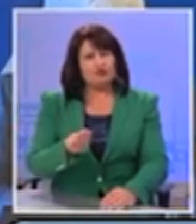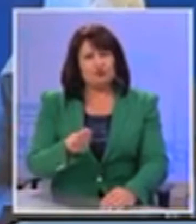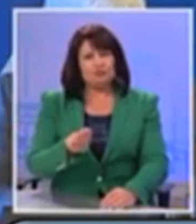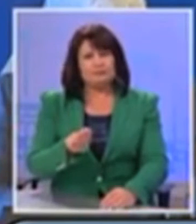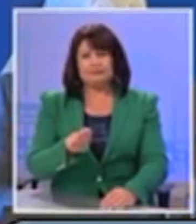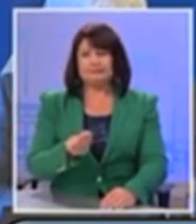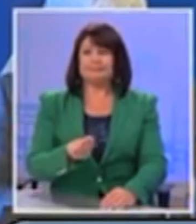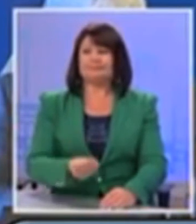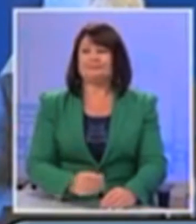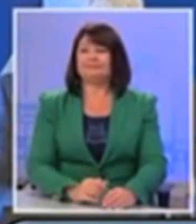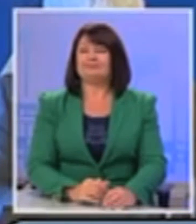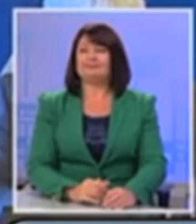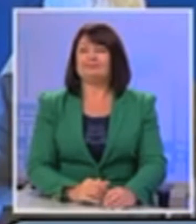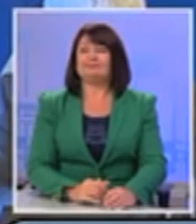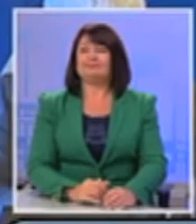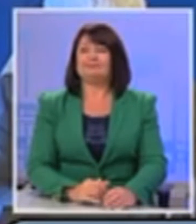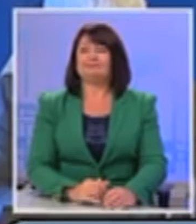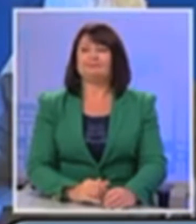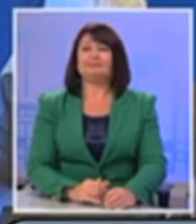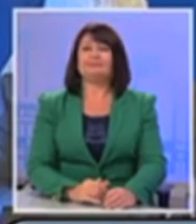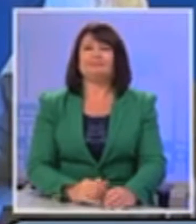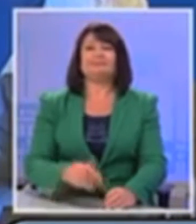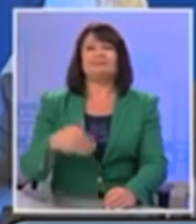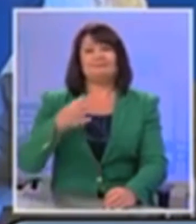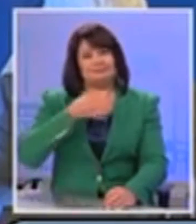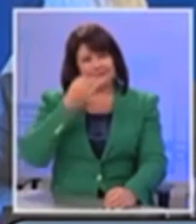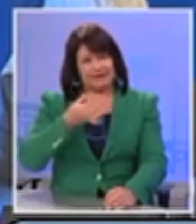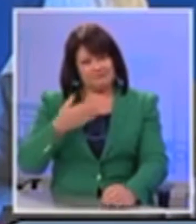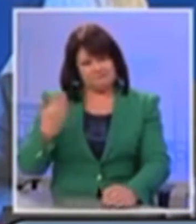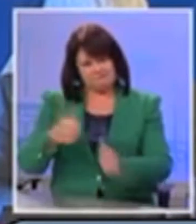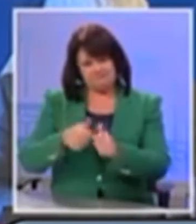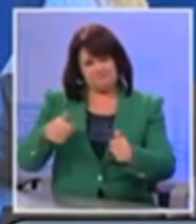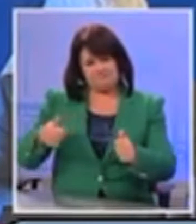à l'intervenant suivant, à Ilias Bantekas, qui